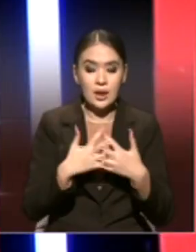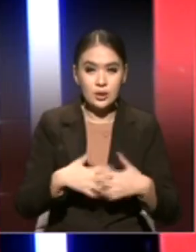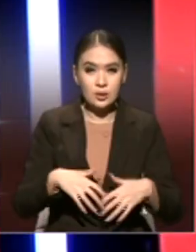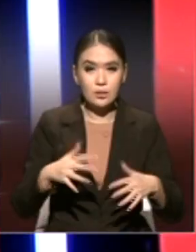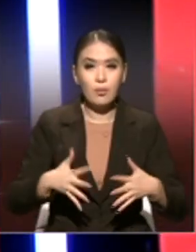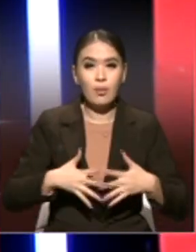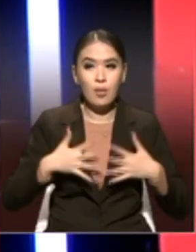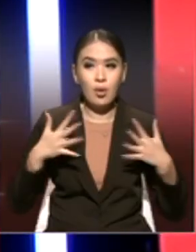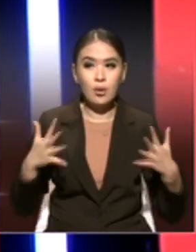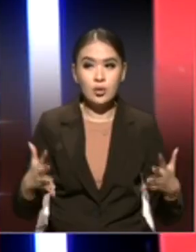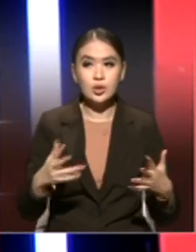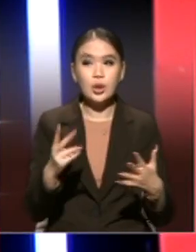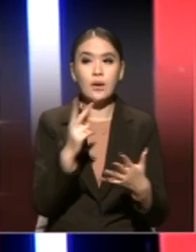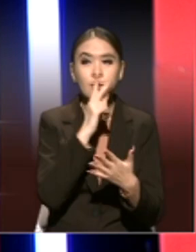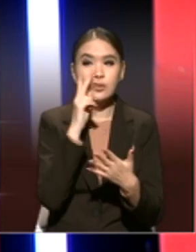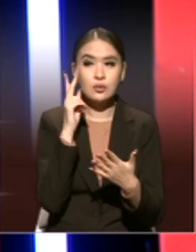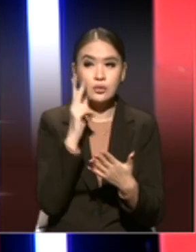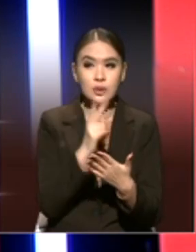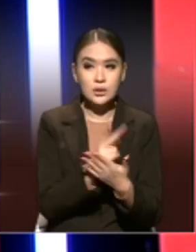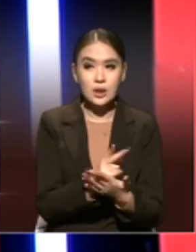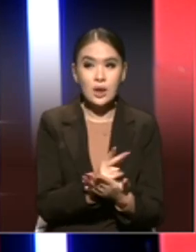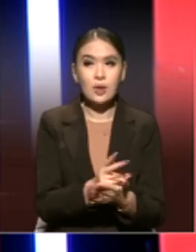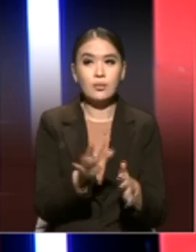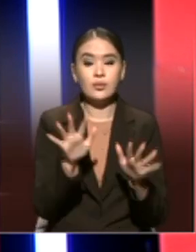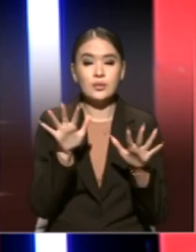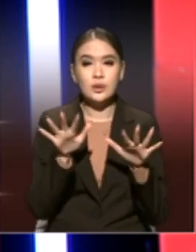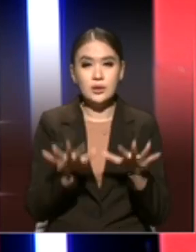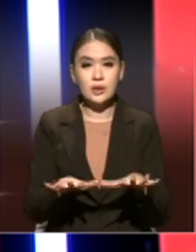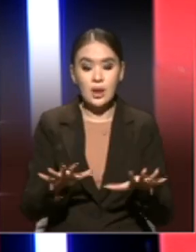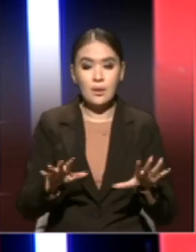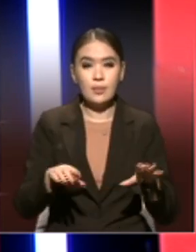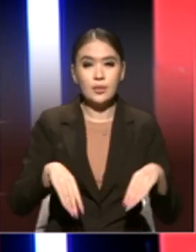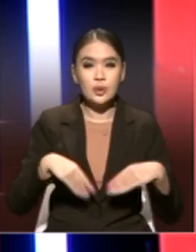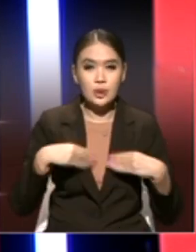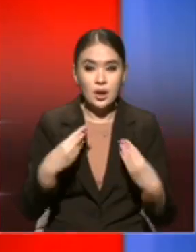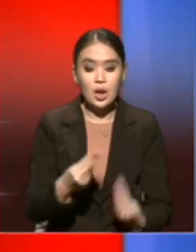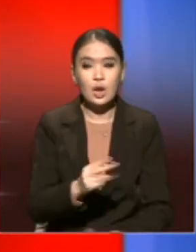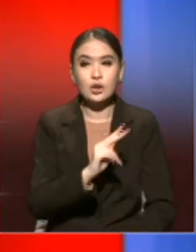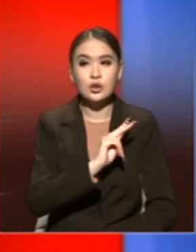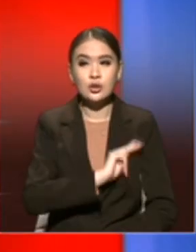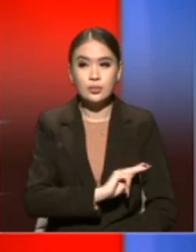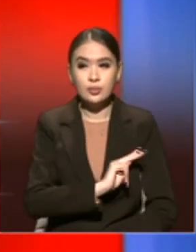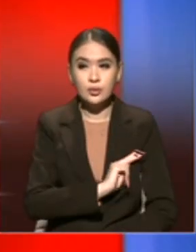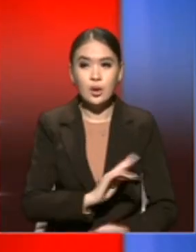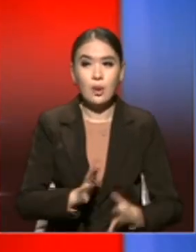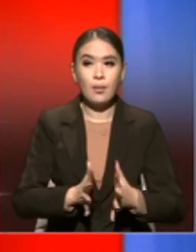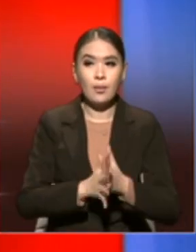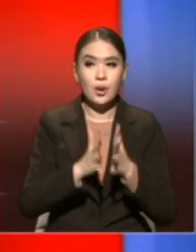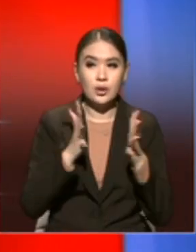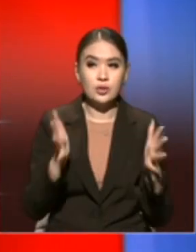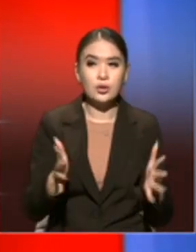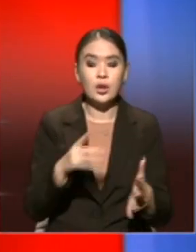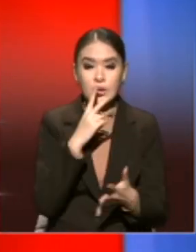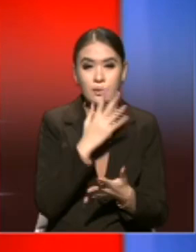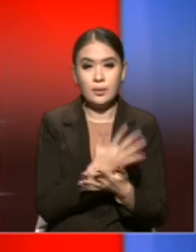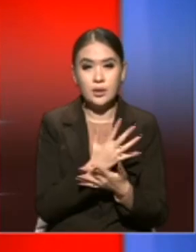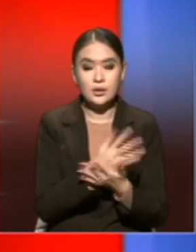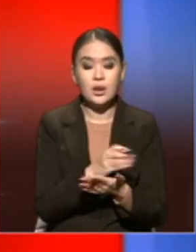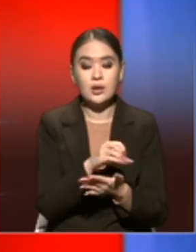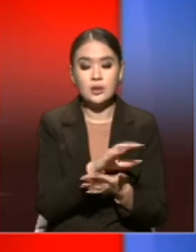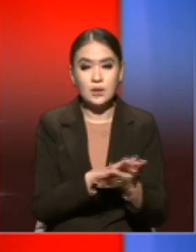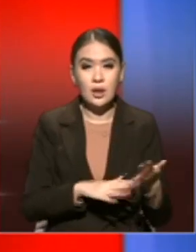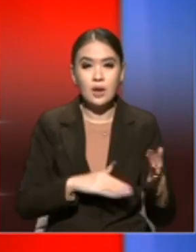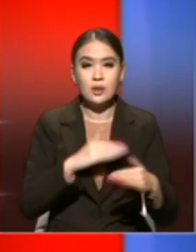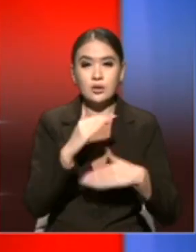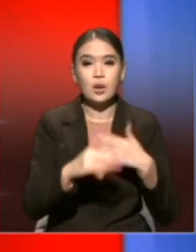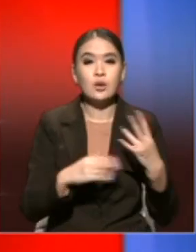Келушілердің көрсем, отан алдындағы борышымды берсем, өтесем деген азаматтардың саны артты. Бұл қуантпай қоймайды және бұл жалғаса беру керек деп